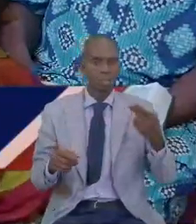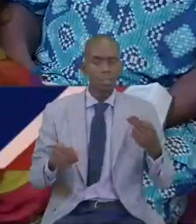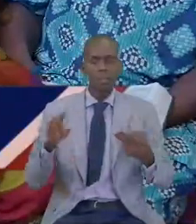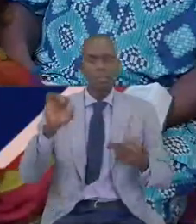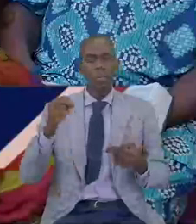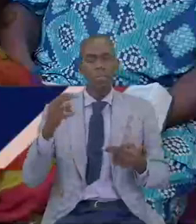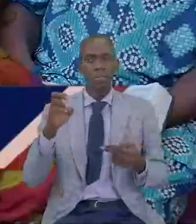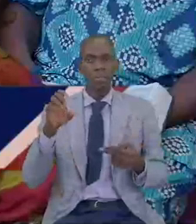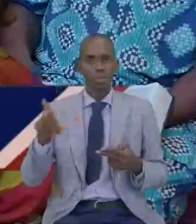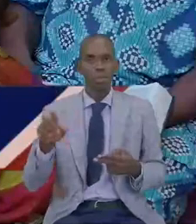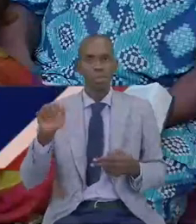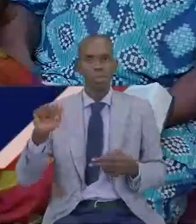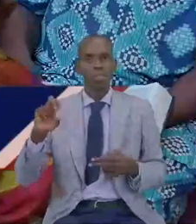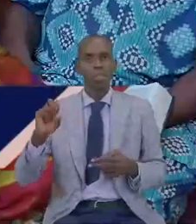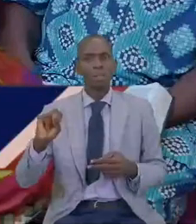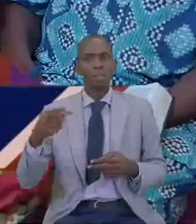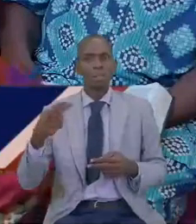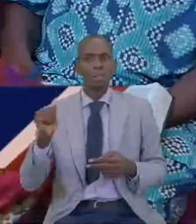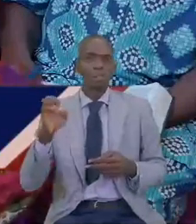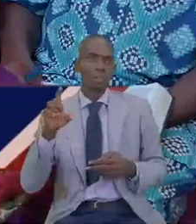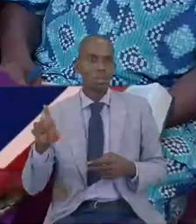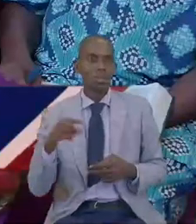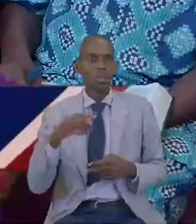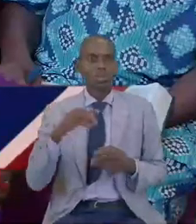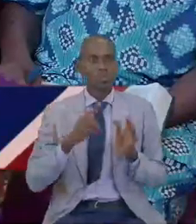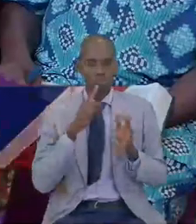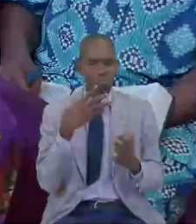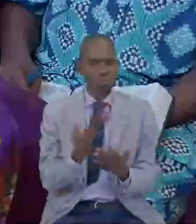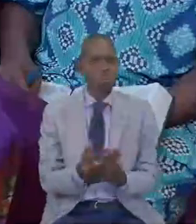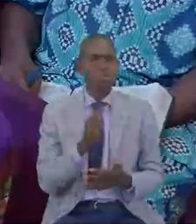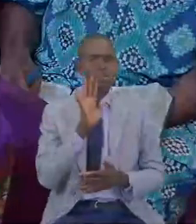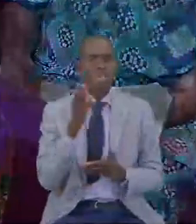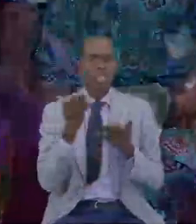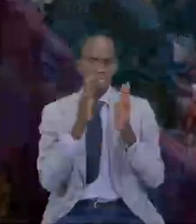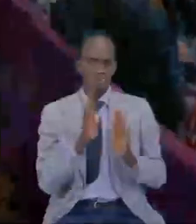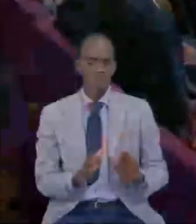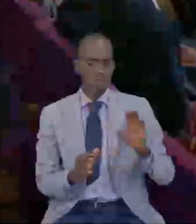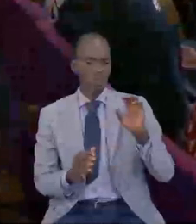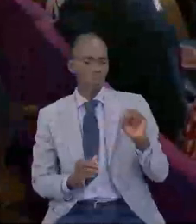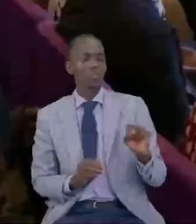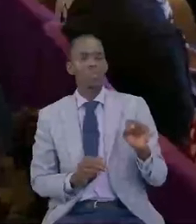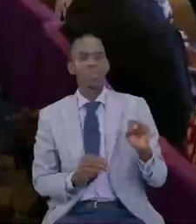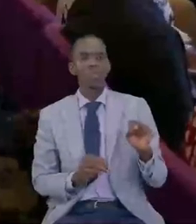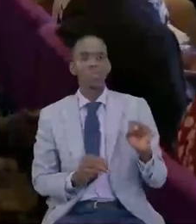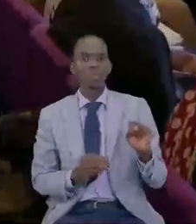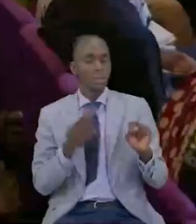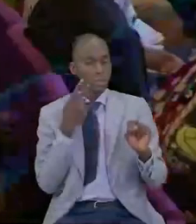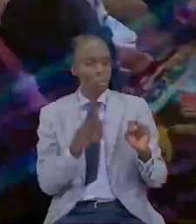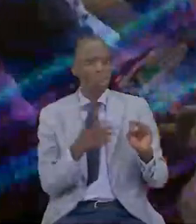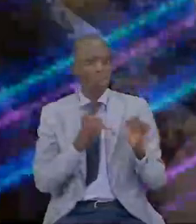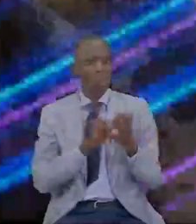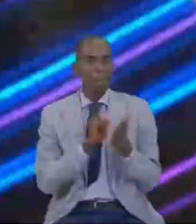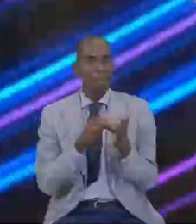Hanania, de Michaël et d'Azaria. Verset 12. Éprouve tes serviteurs au pluriel. Nous savons que Michaël, que les